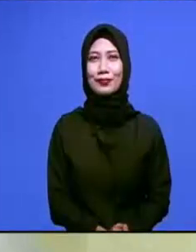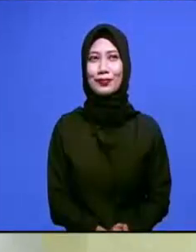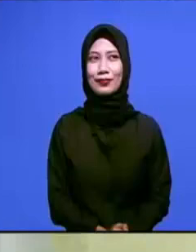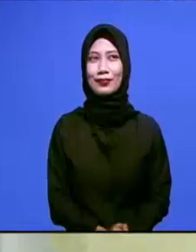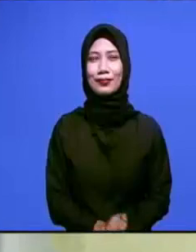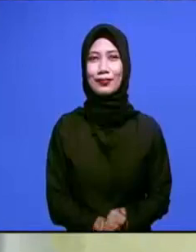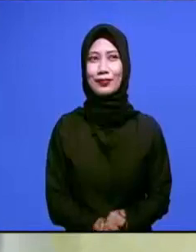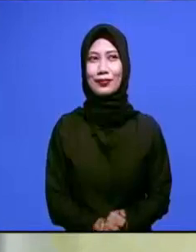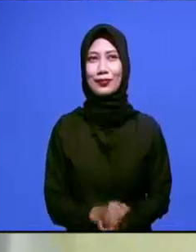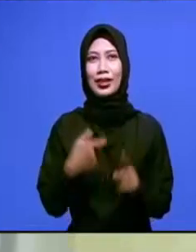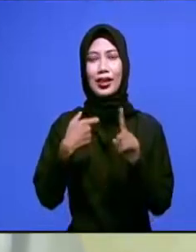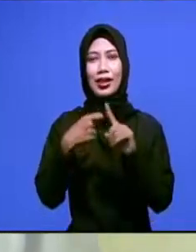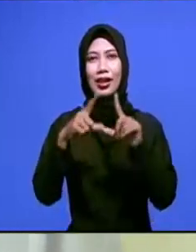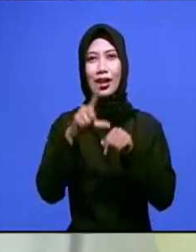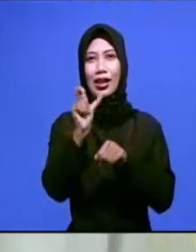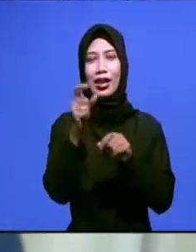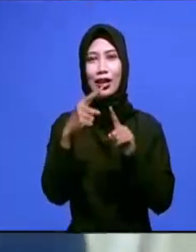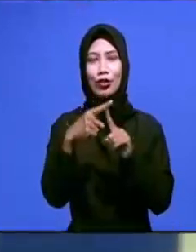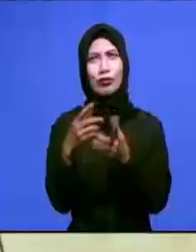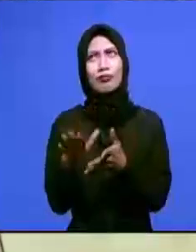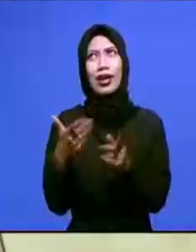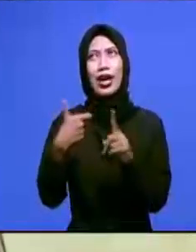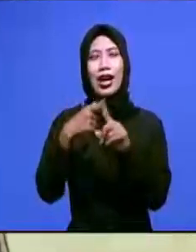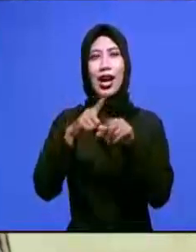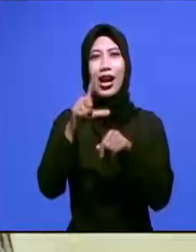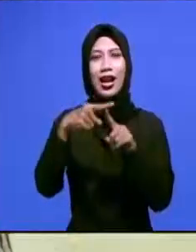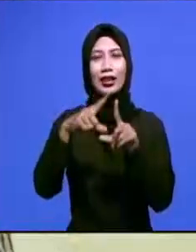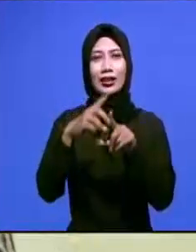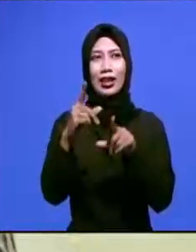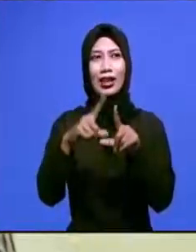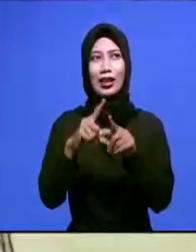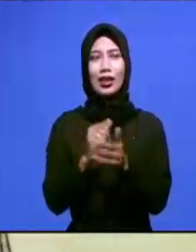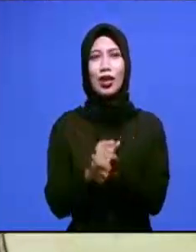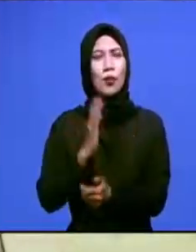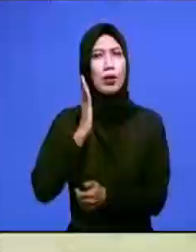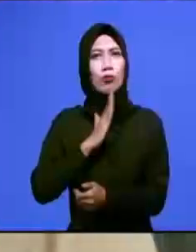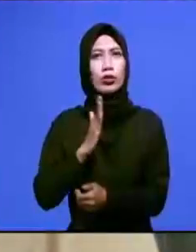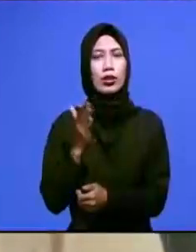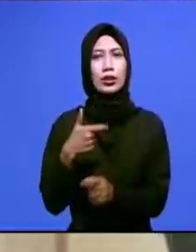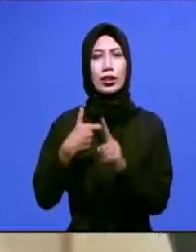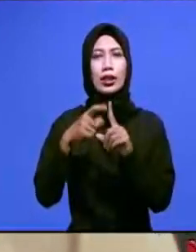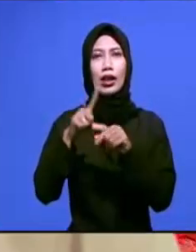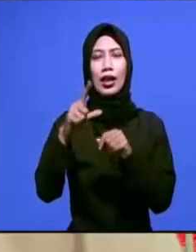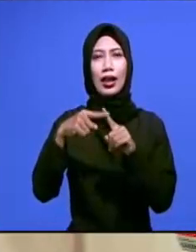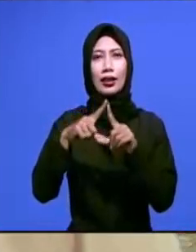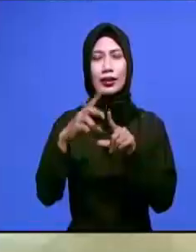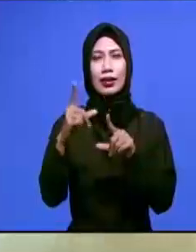Kalut, saya baju-baju Kalut, sebenarnya Kaltara. Termuda di Kaltara.